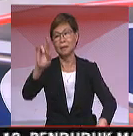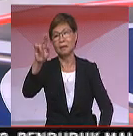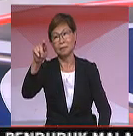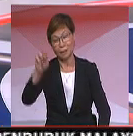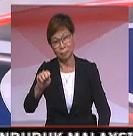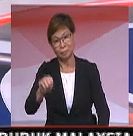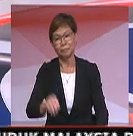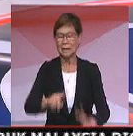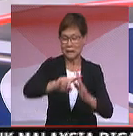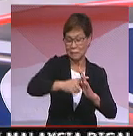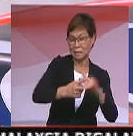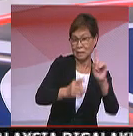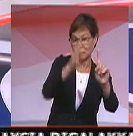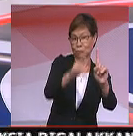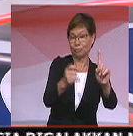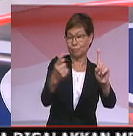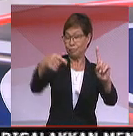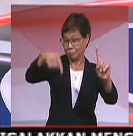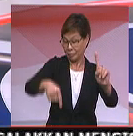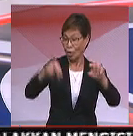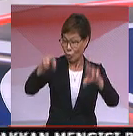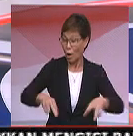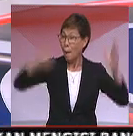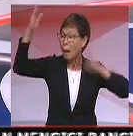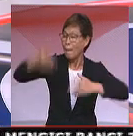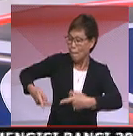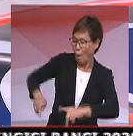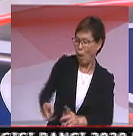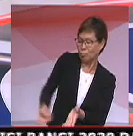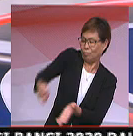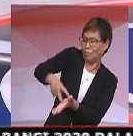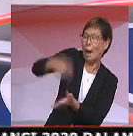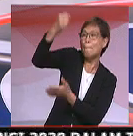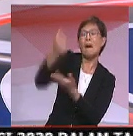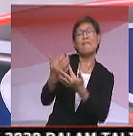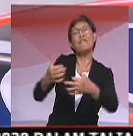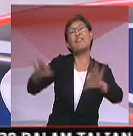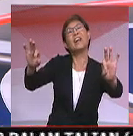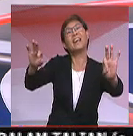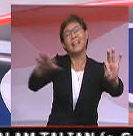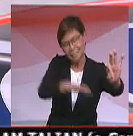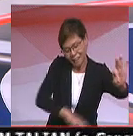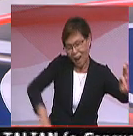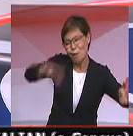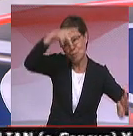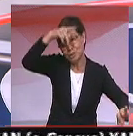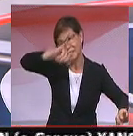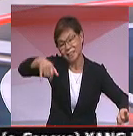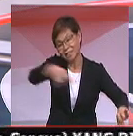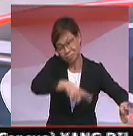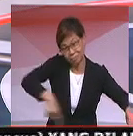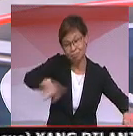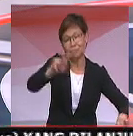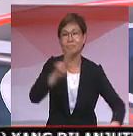hai saudara berbulu sepatu November ini radlistview berpeluang menaiki bus percuma di kawasan Putrajaya